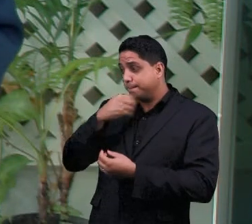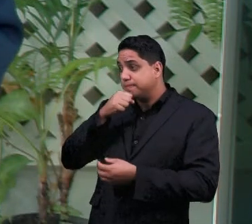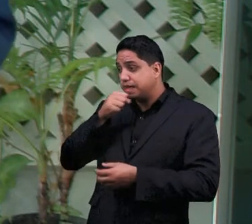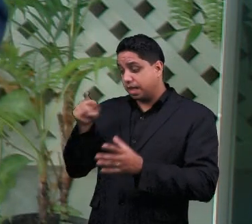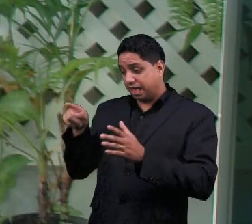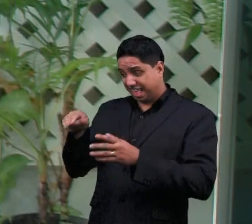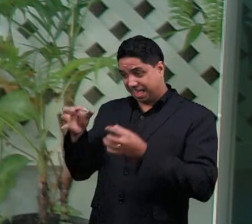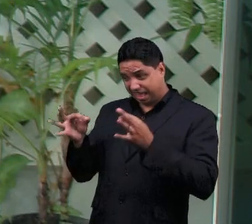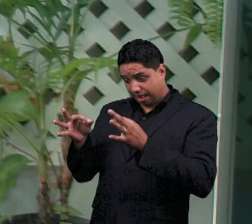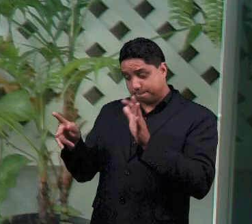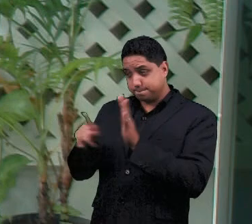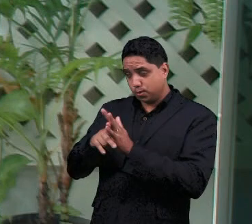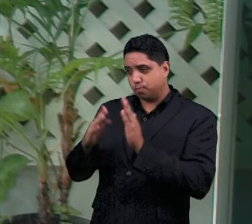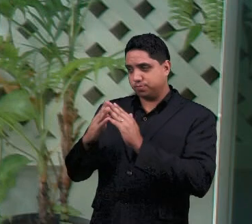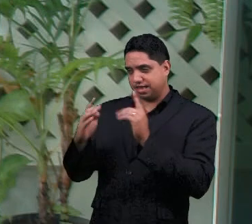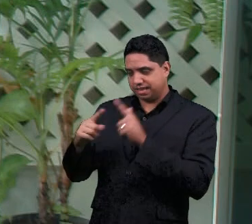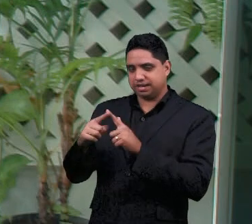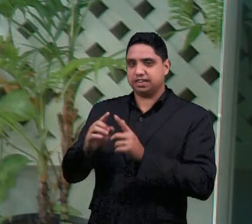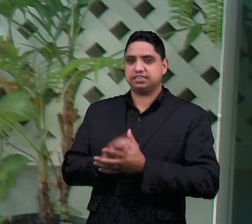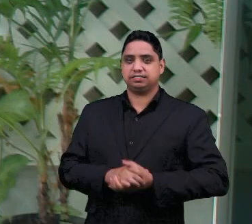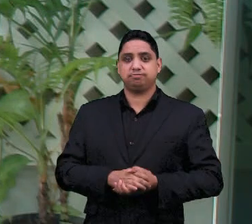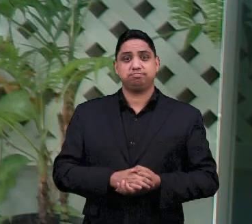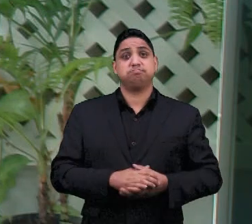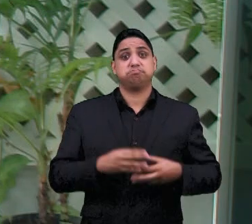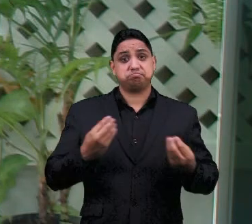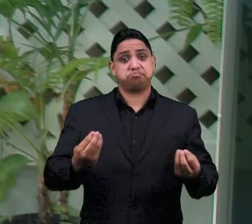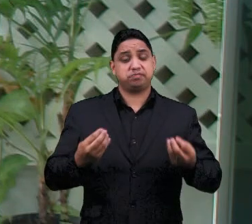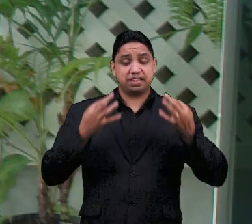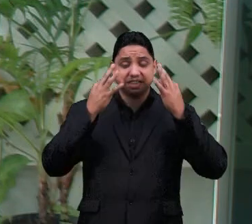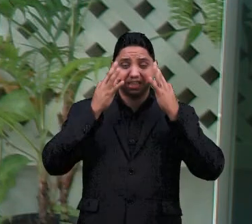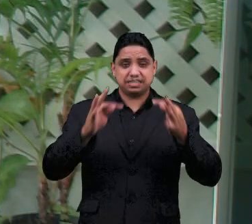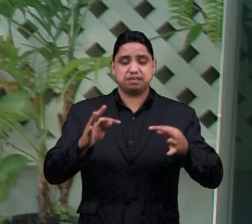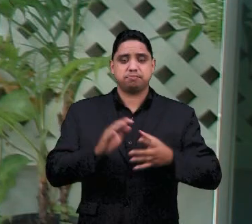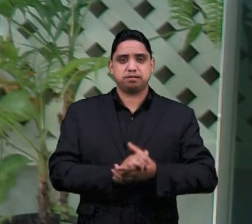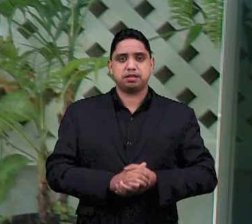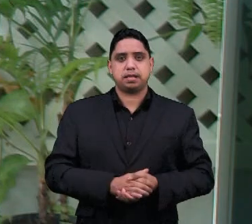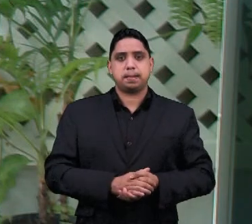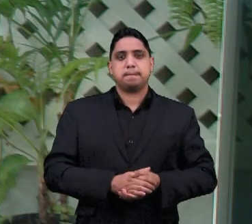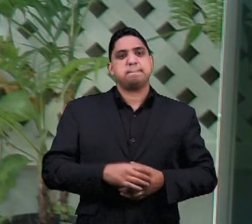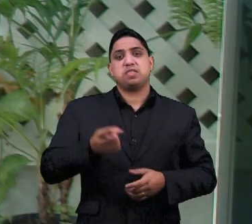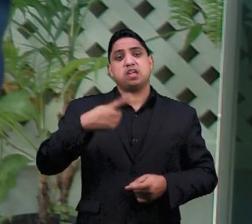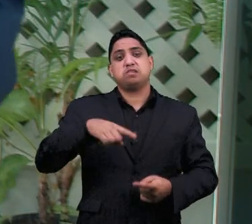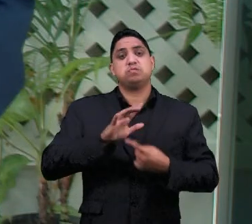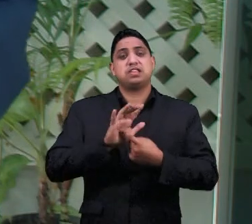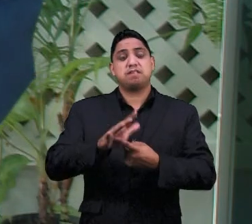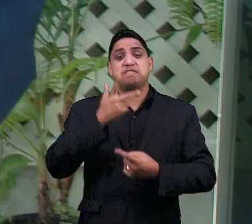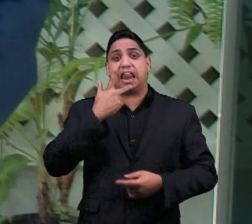50 centimes qu'il avait ramassé. Il a dit, prends mon père, ça c'est de l'église.